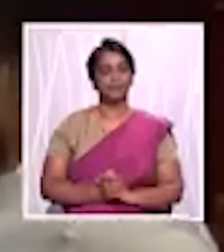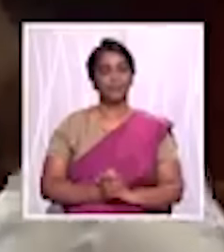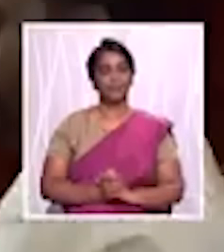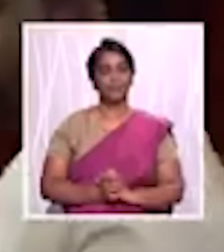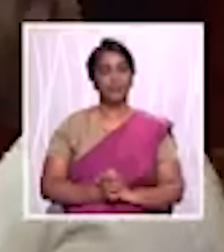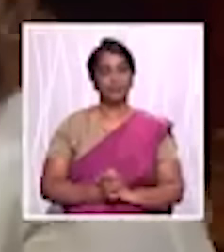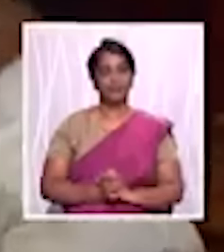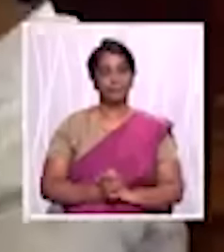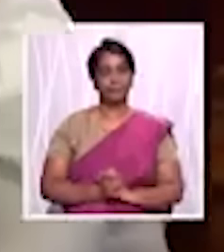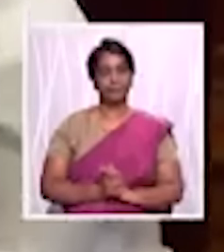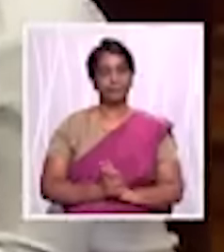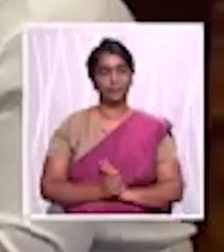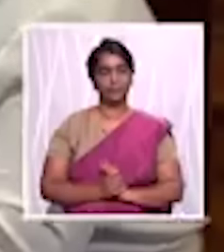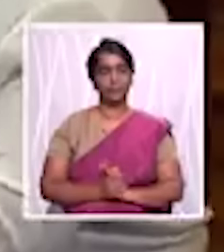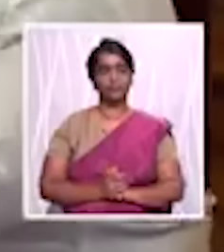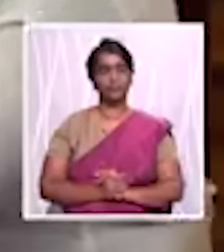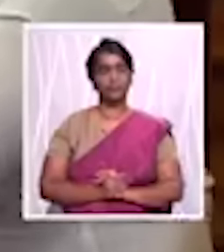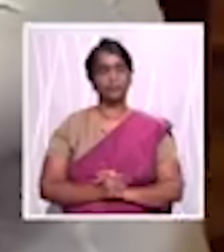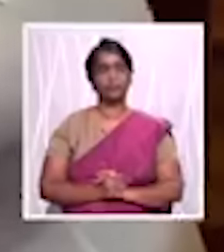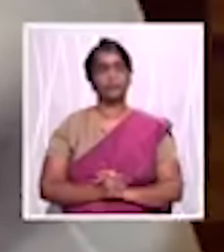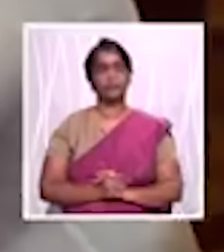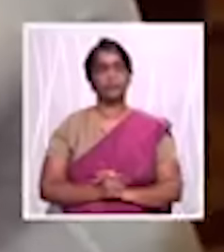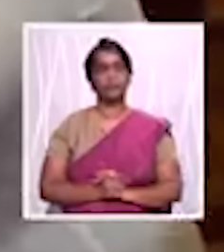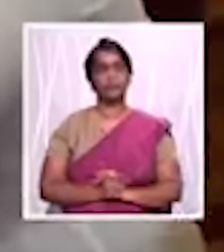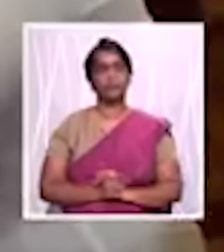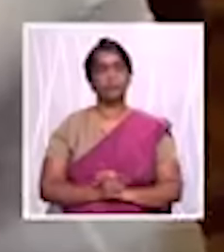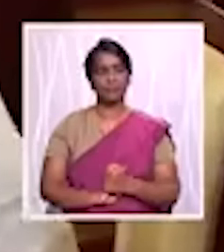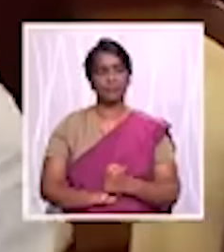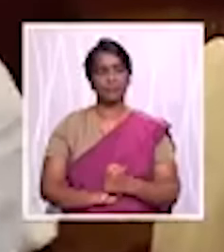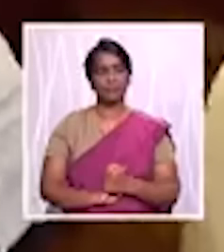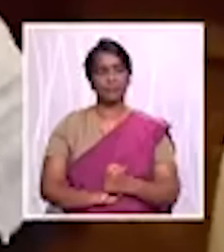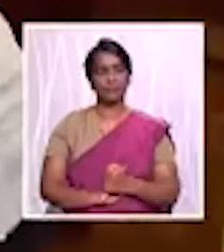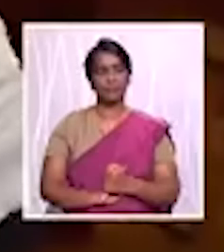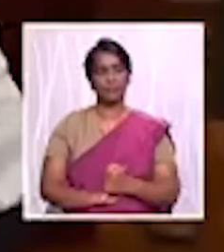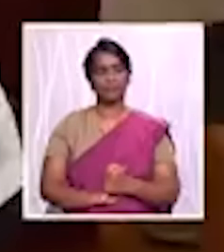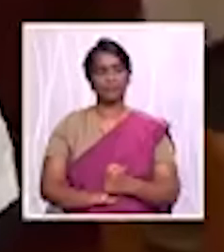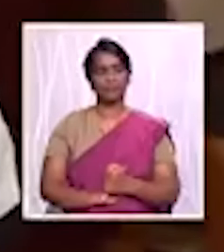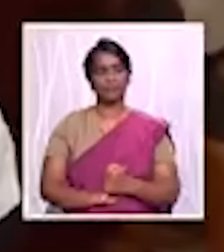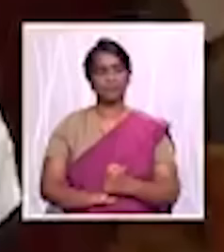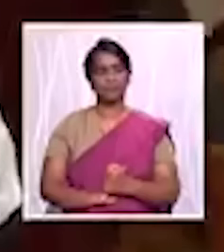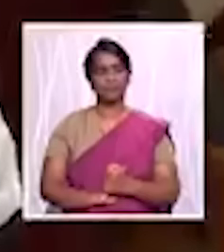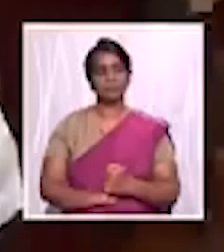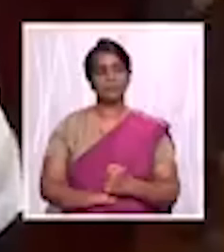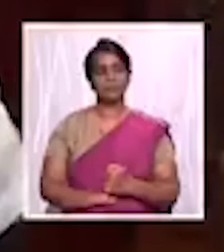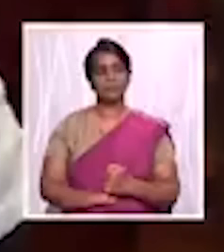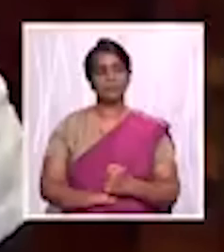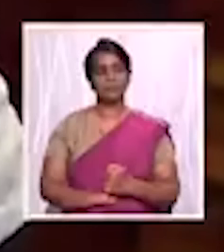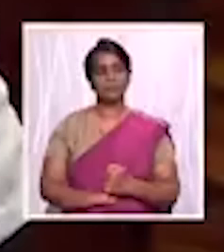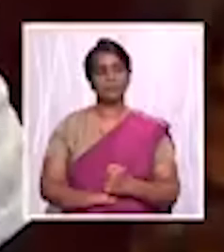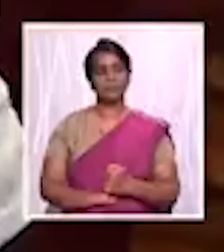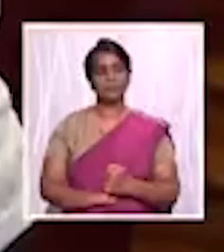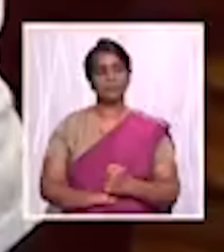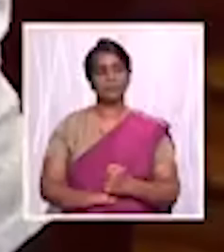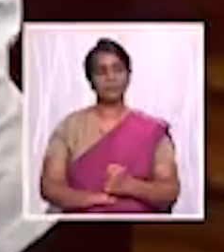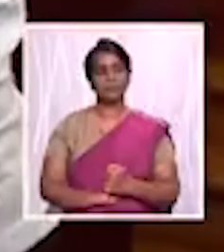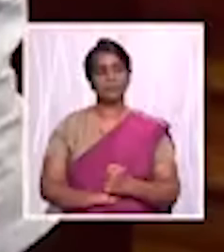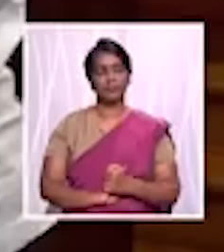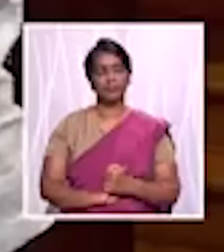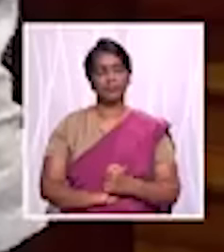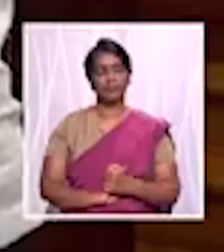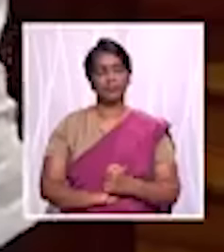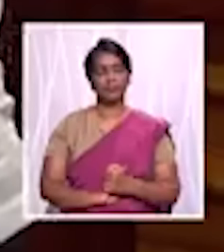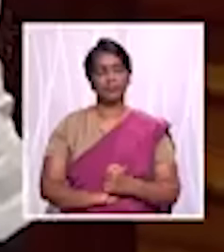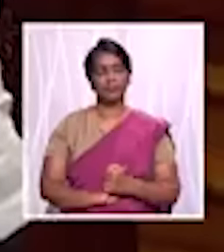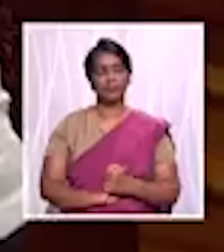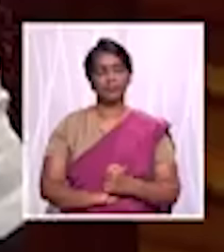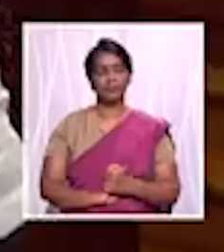ஜனாதிபதி அனந்தகுமார திச நாயக முன்னிலையில் பதவி பிரமாணமும் செய்து கொண்டார் தொடர்ந்து மகளிர் மற்றும் சிறுவர் விவகார அமைச்சராக சரோஜா